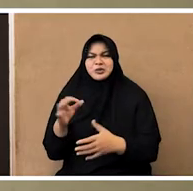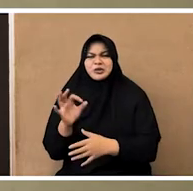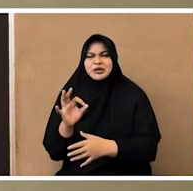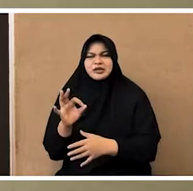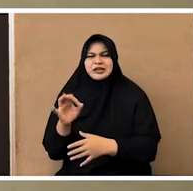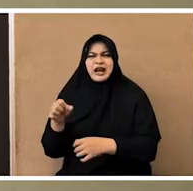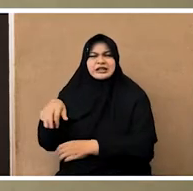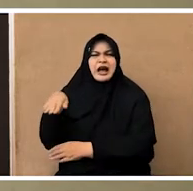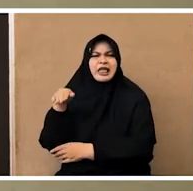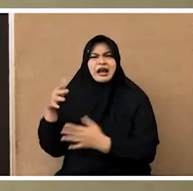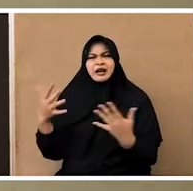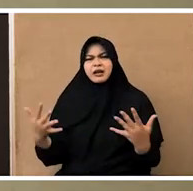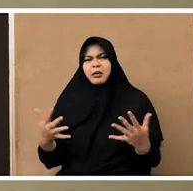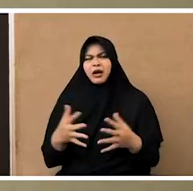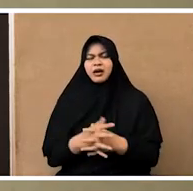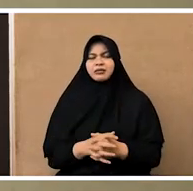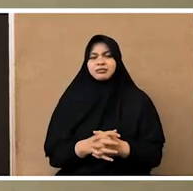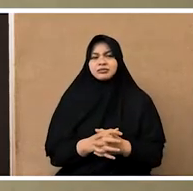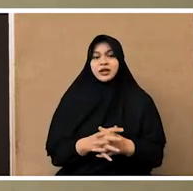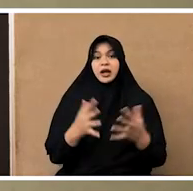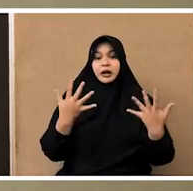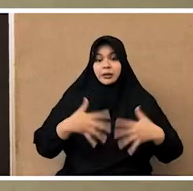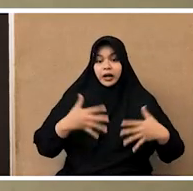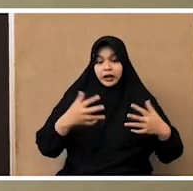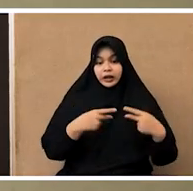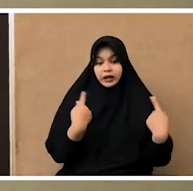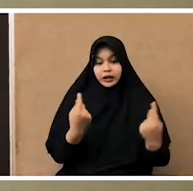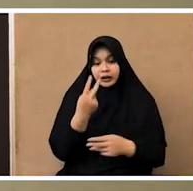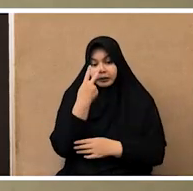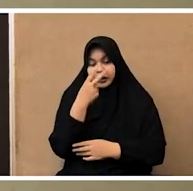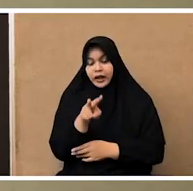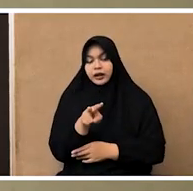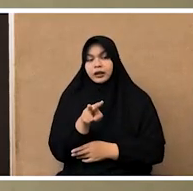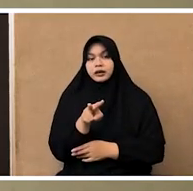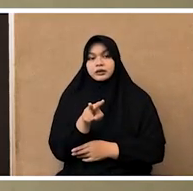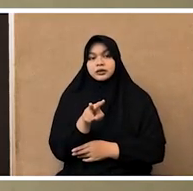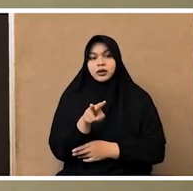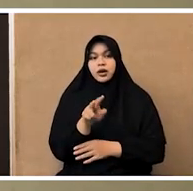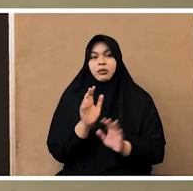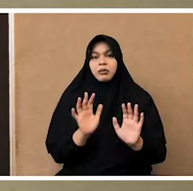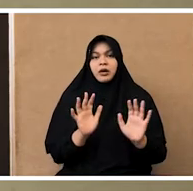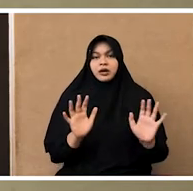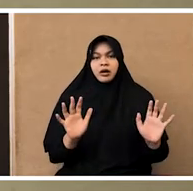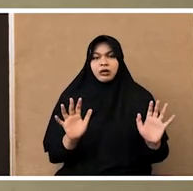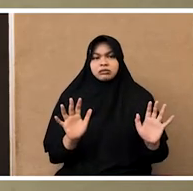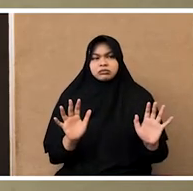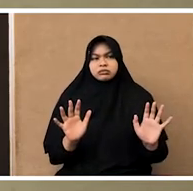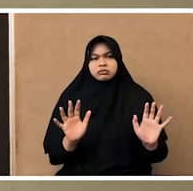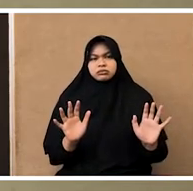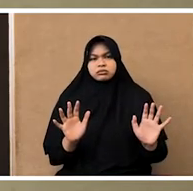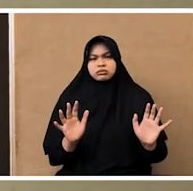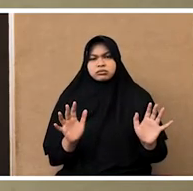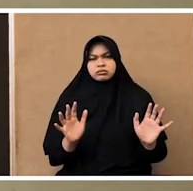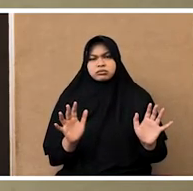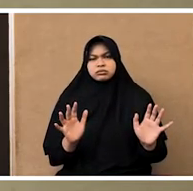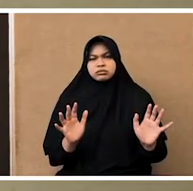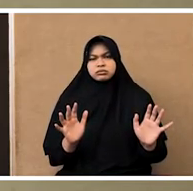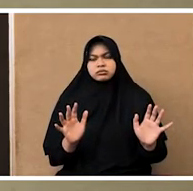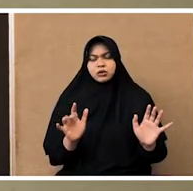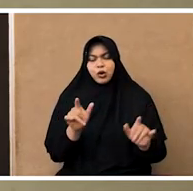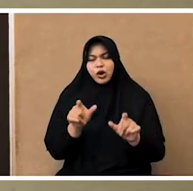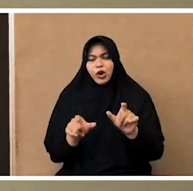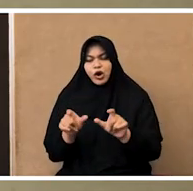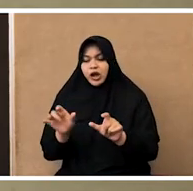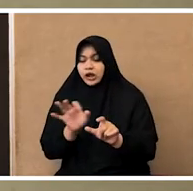dalam banyak praktek kita kita melihat bahwa banyak kemudian kawan-kawan yang melanda